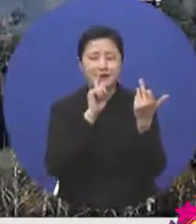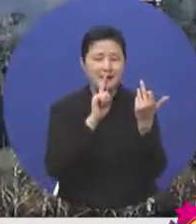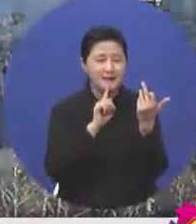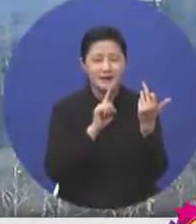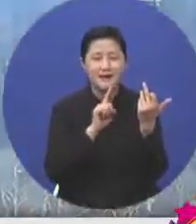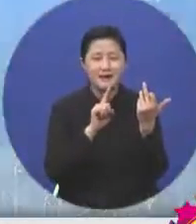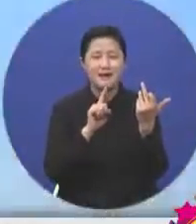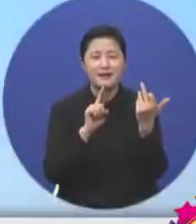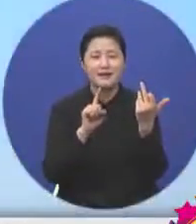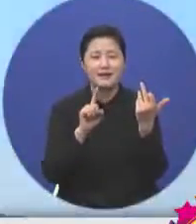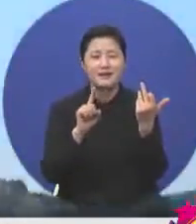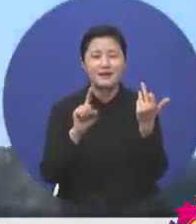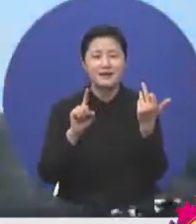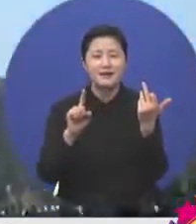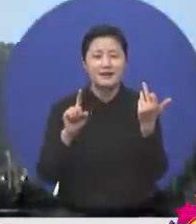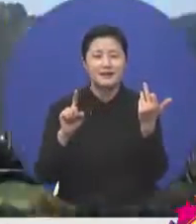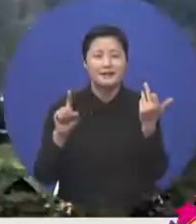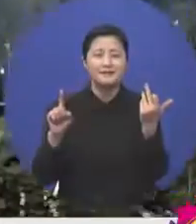내장산아